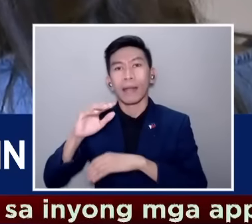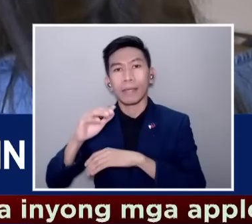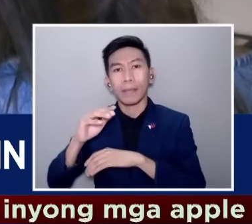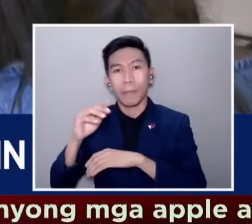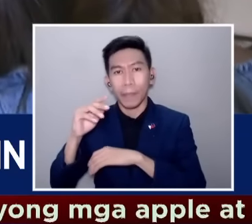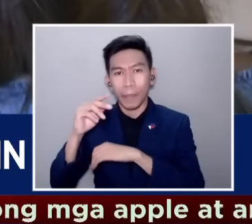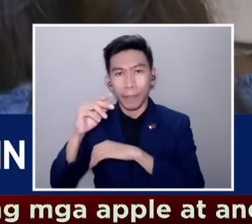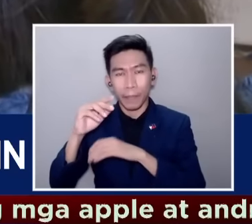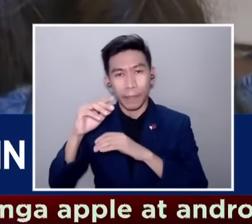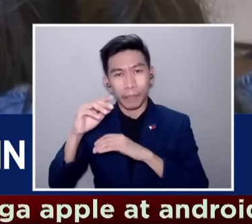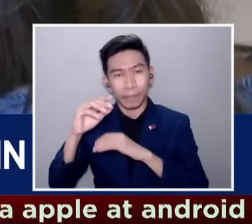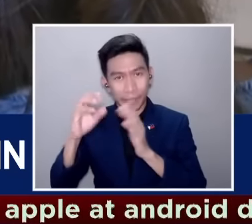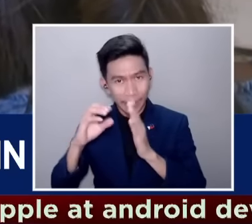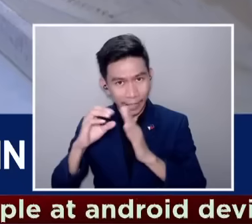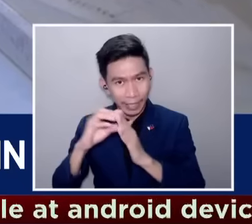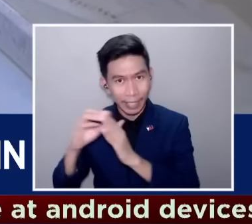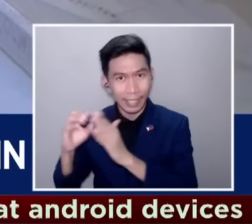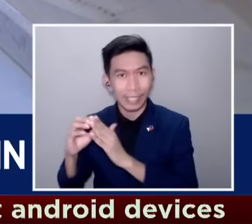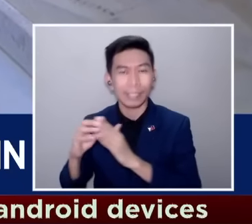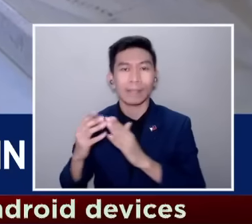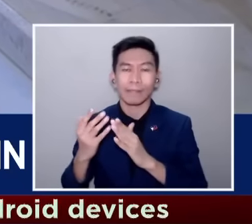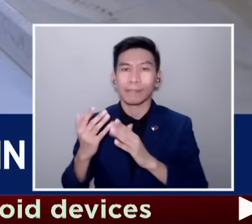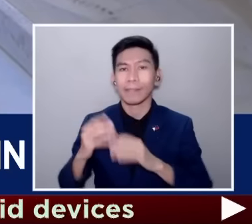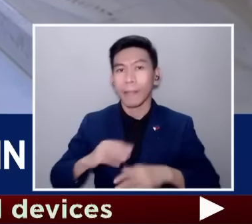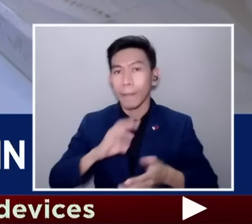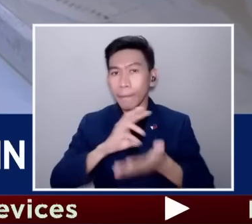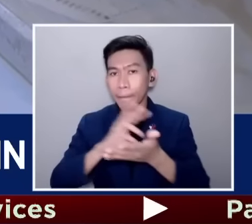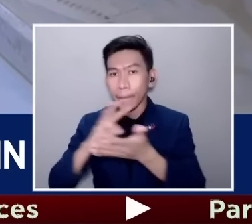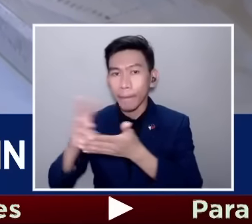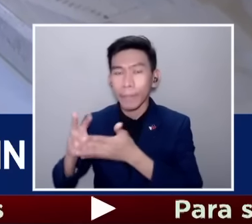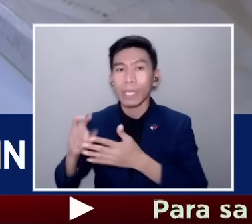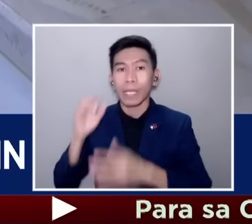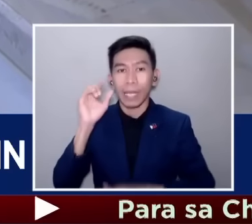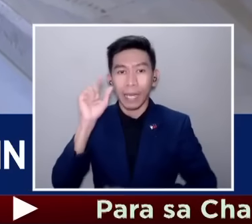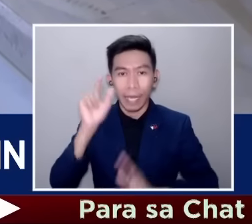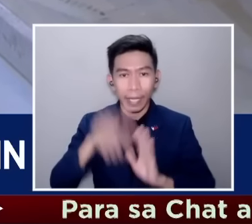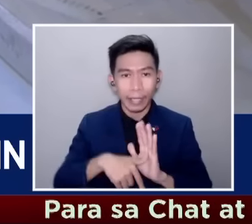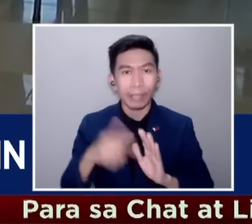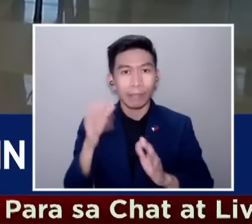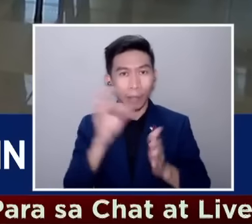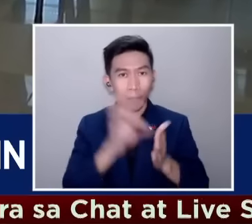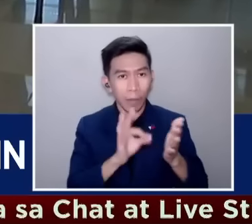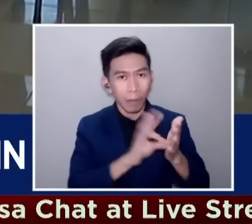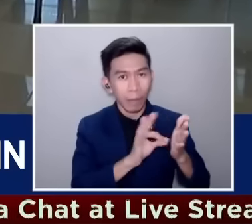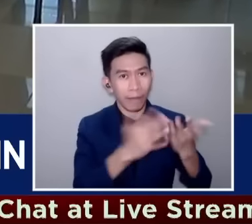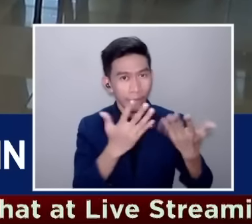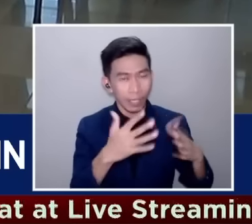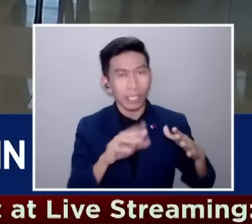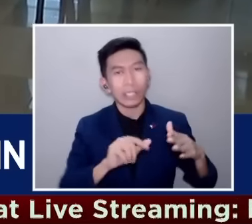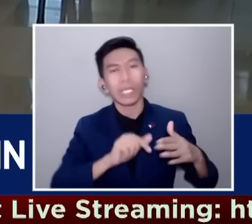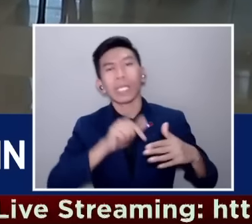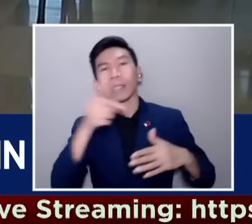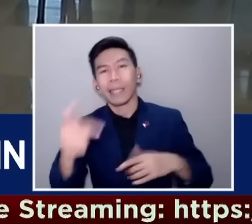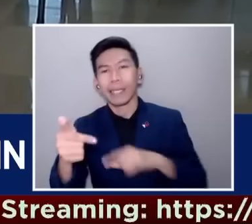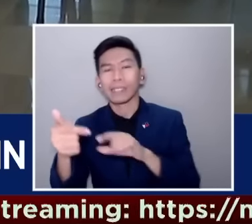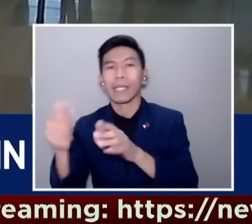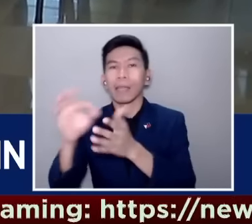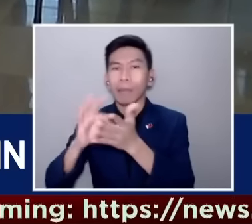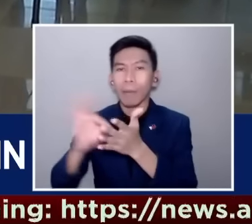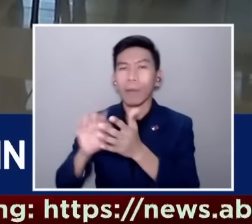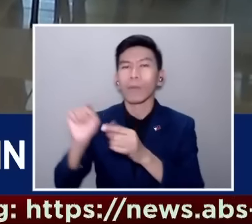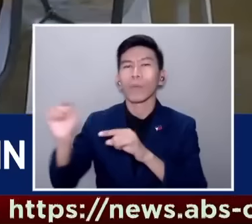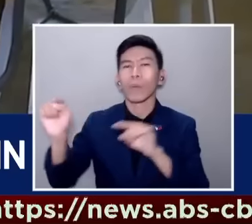po, pagkatapos ng bilangan na matutuloy, ay tuloy naman po ang kasunod nun ay canvassing sa mga bayan, sa mga